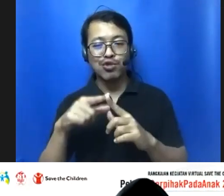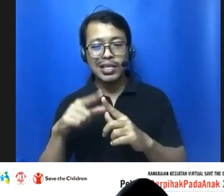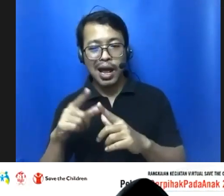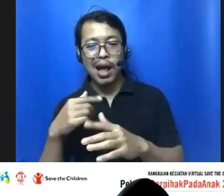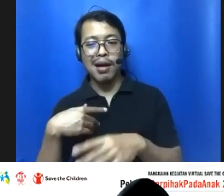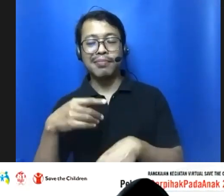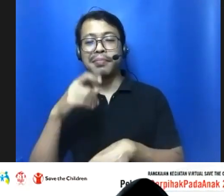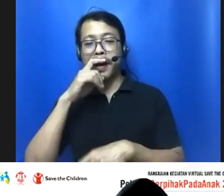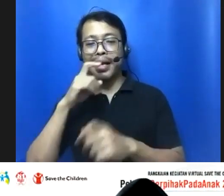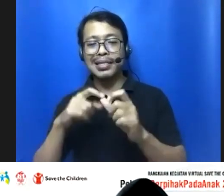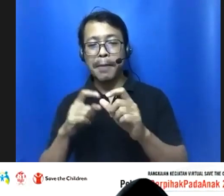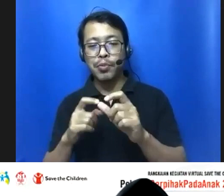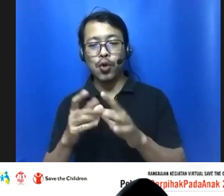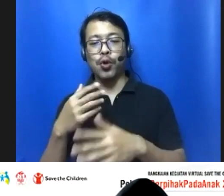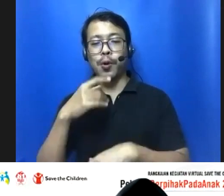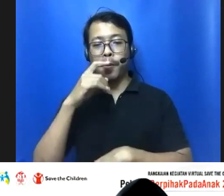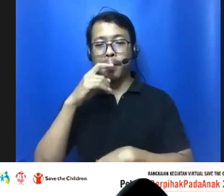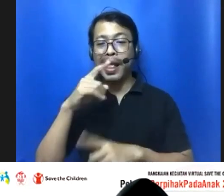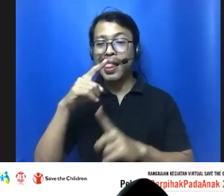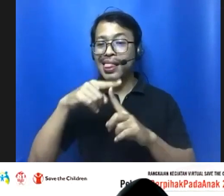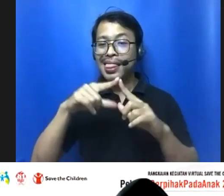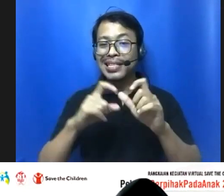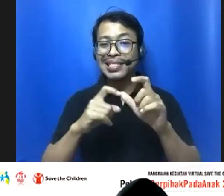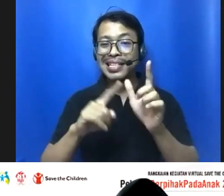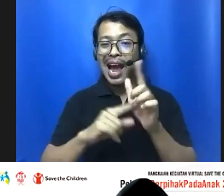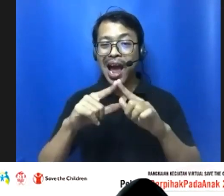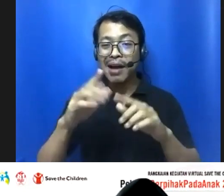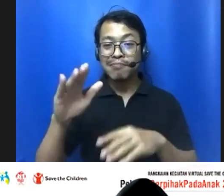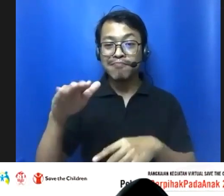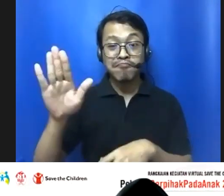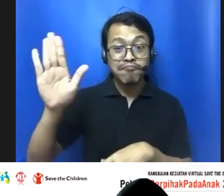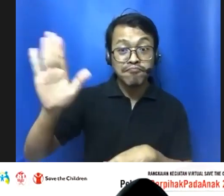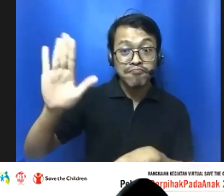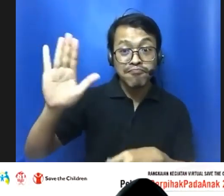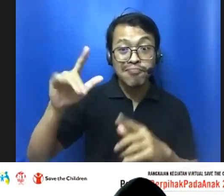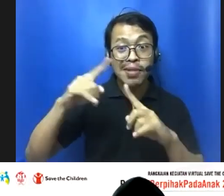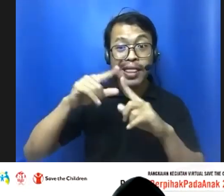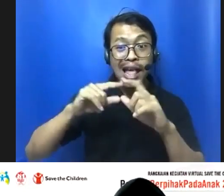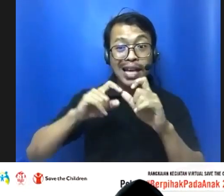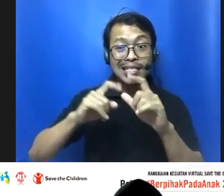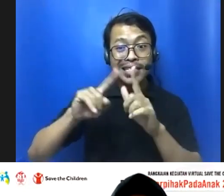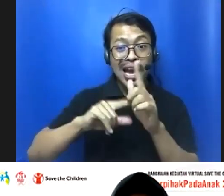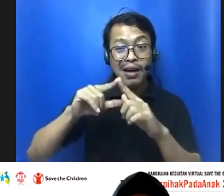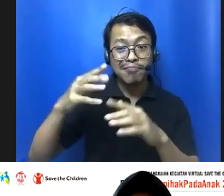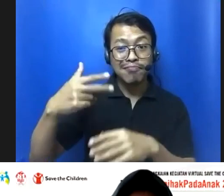Samto, Aji, Tasya mungkin ya. Tasya yang belum saya lihat di split screen